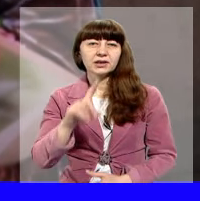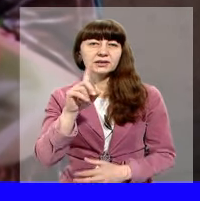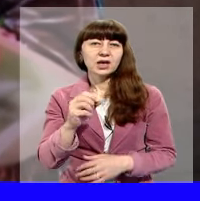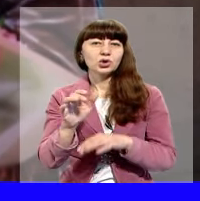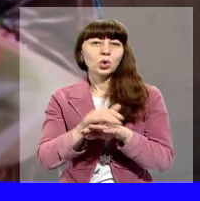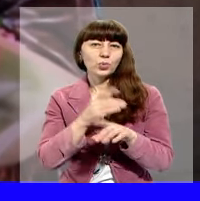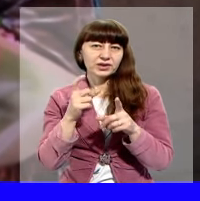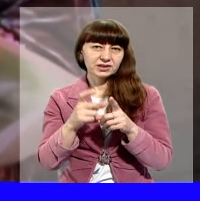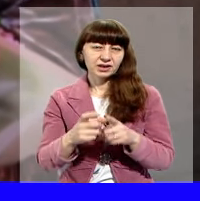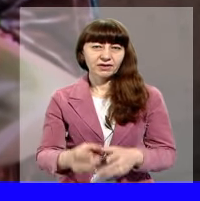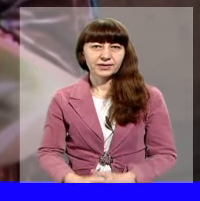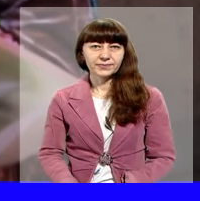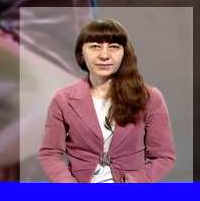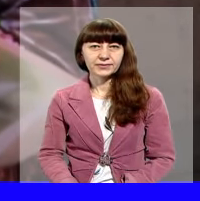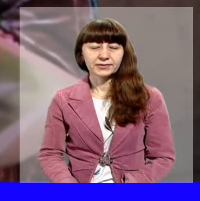асып,